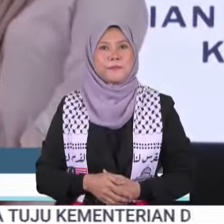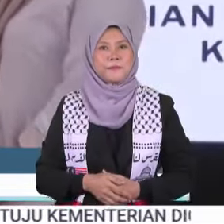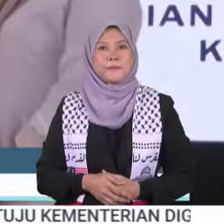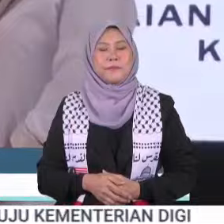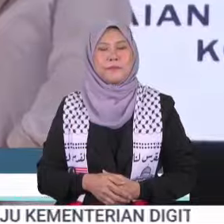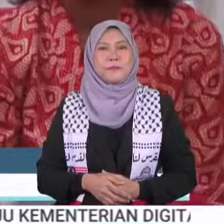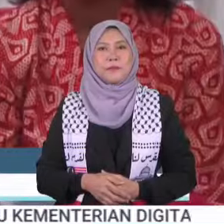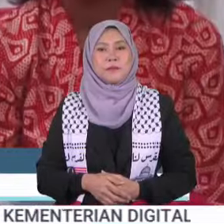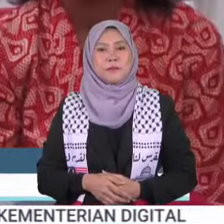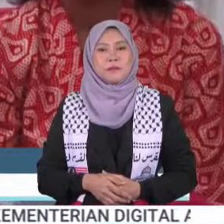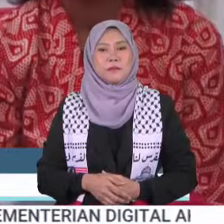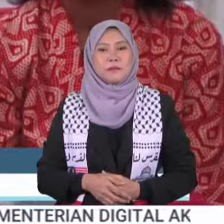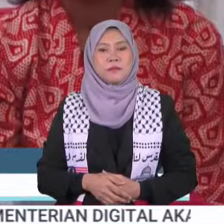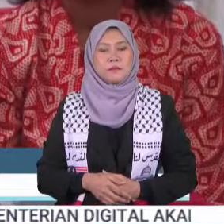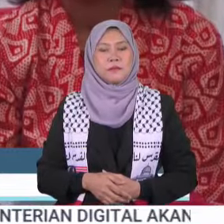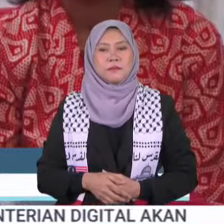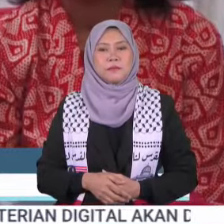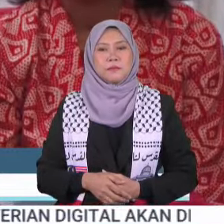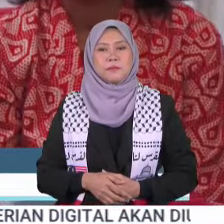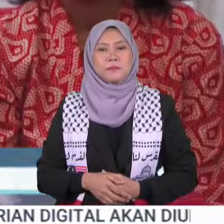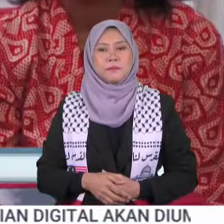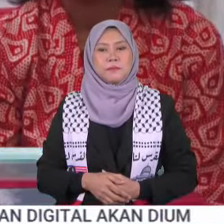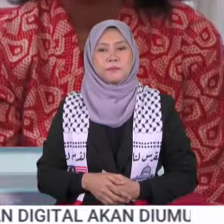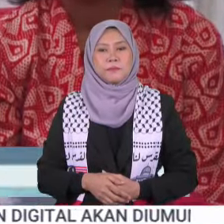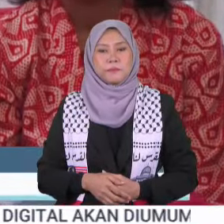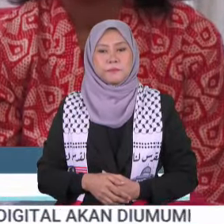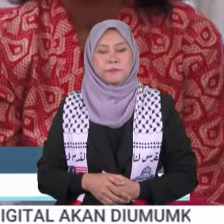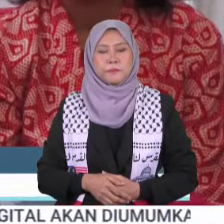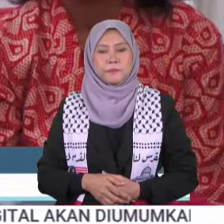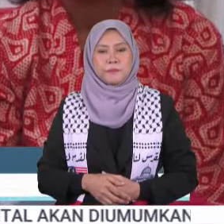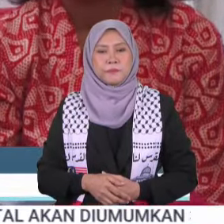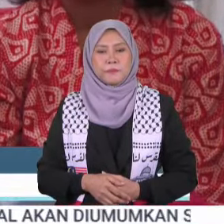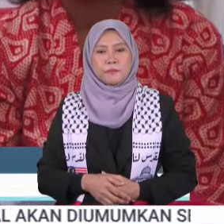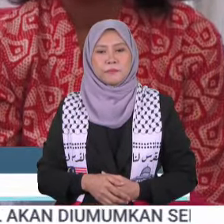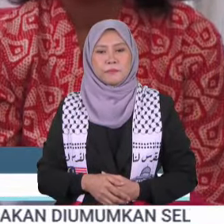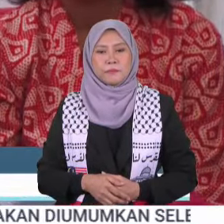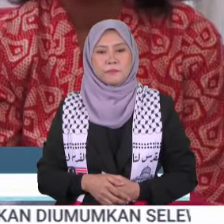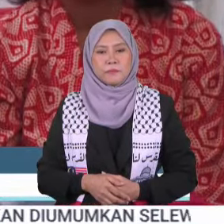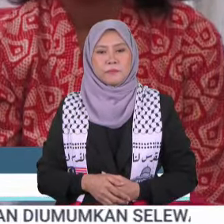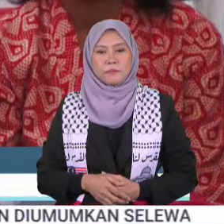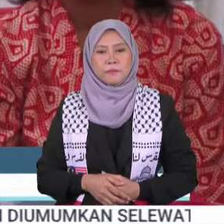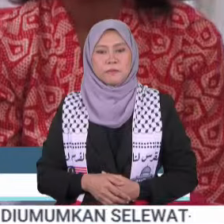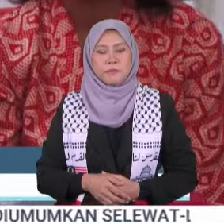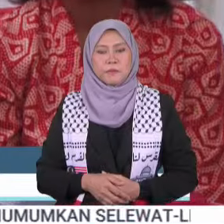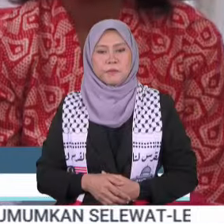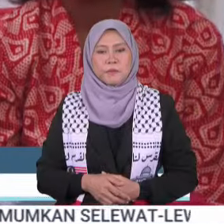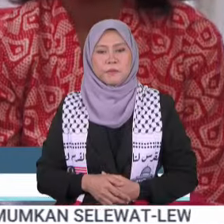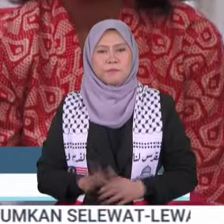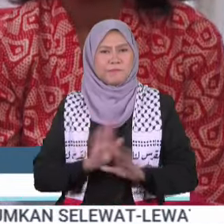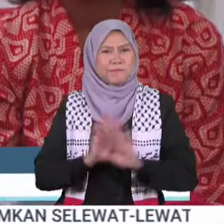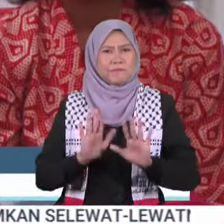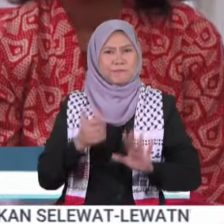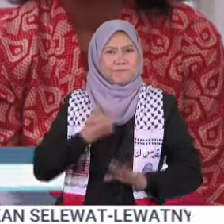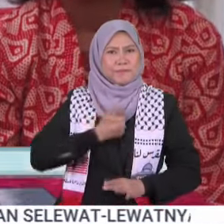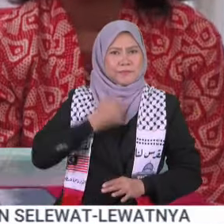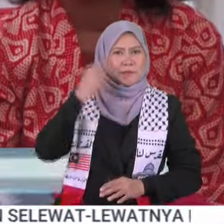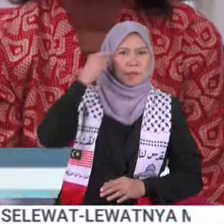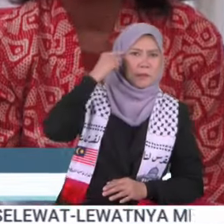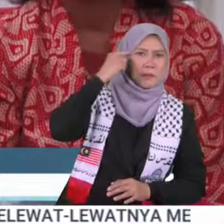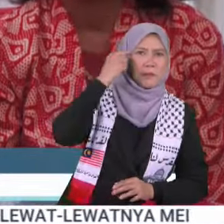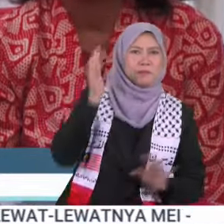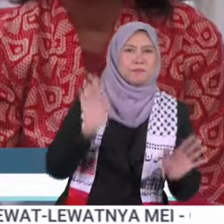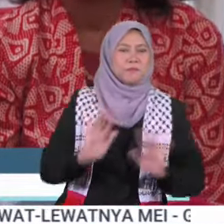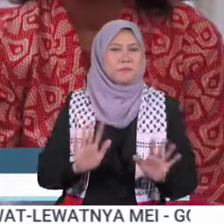depan jadi jangan ada mana-mana pihak yang membuat analisis atau